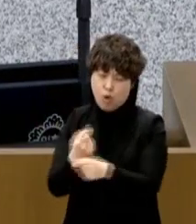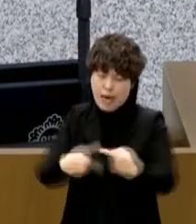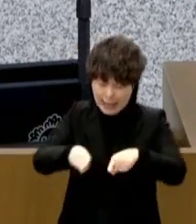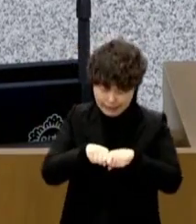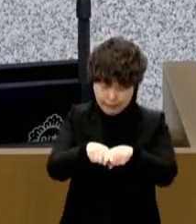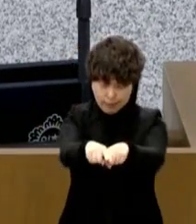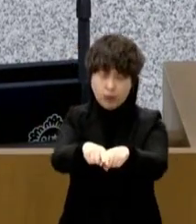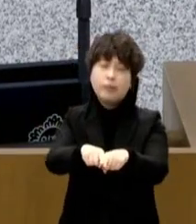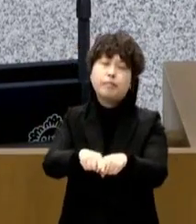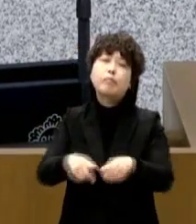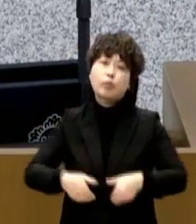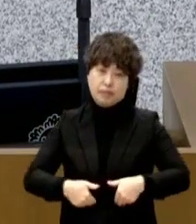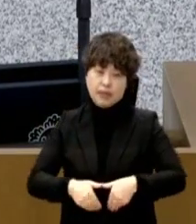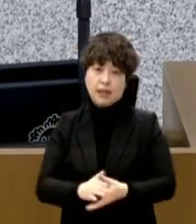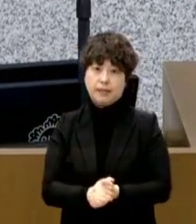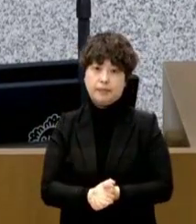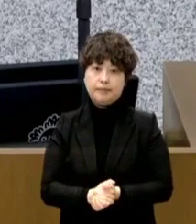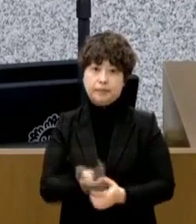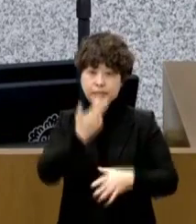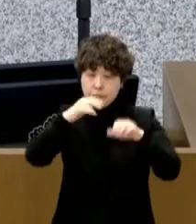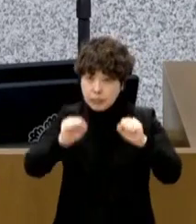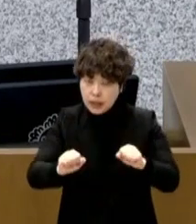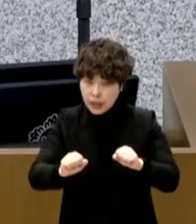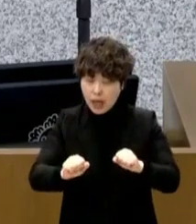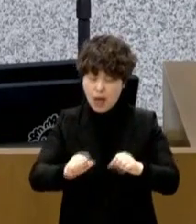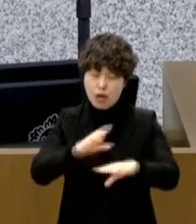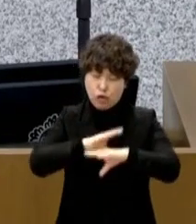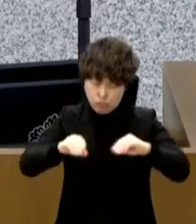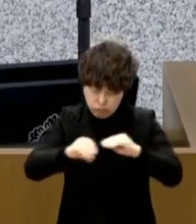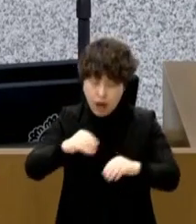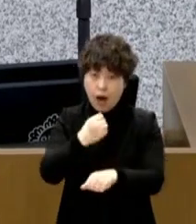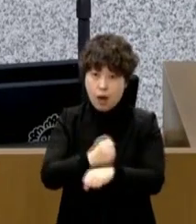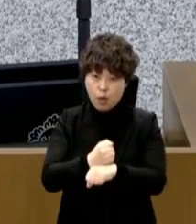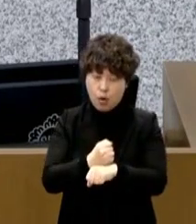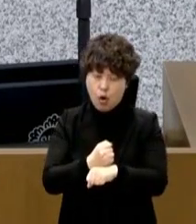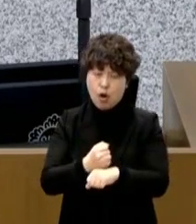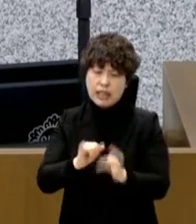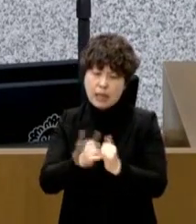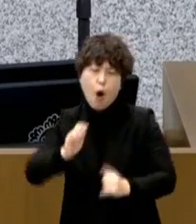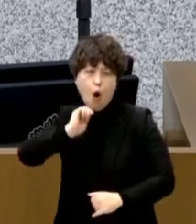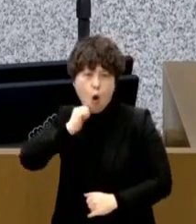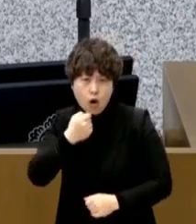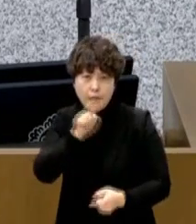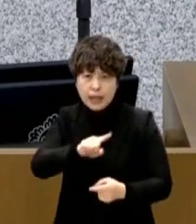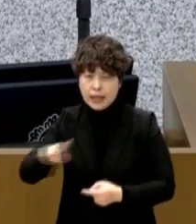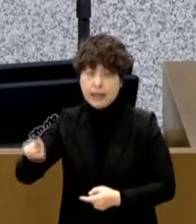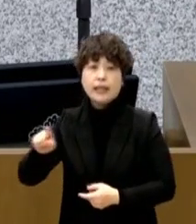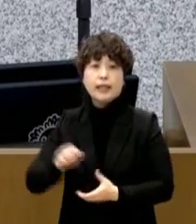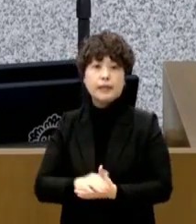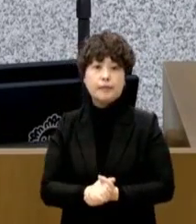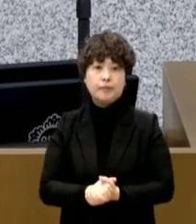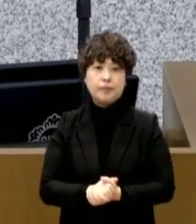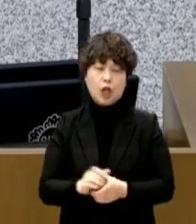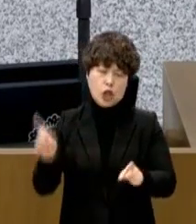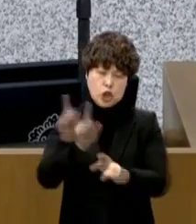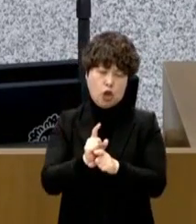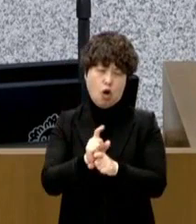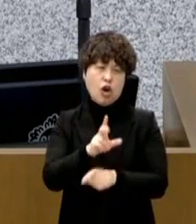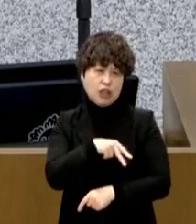합니다. 민생과제를 해결하는 의회, 도민 어려움에 공동대처하는 의회가